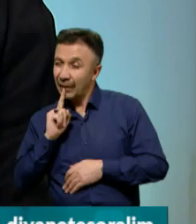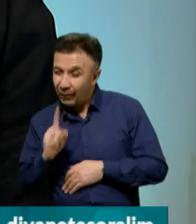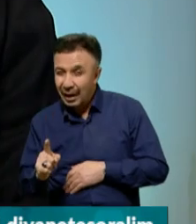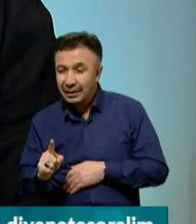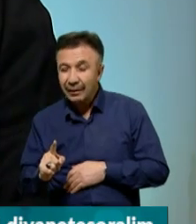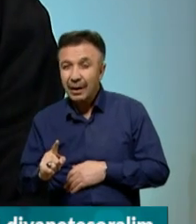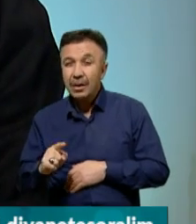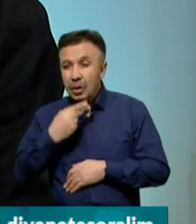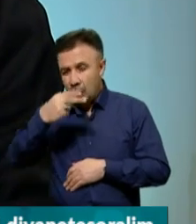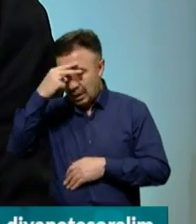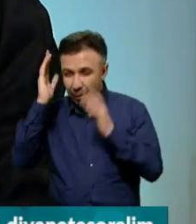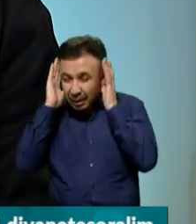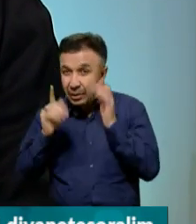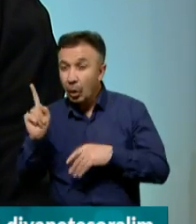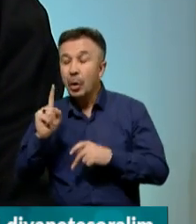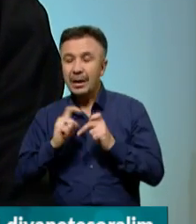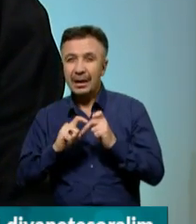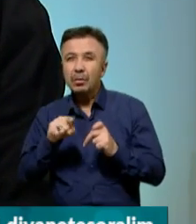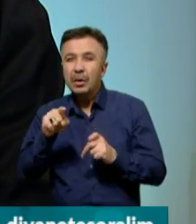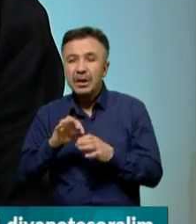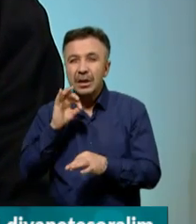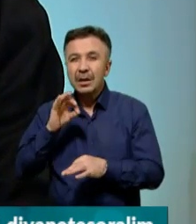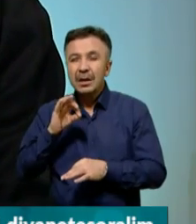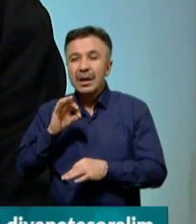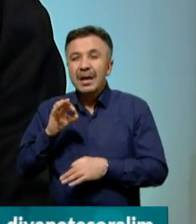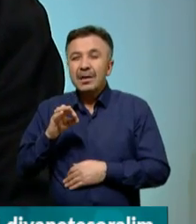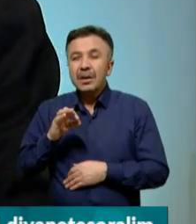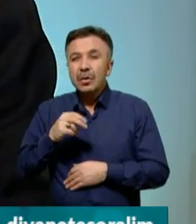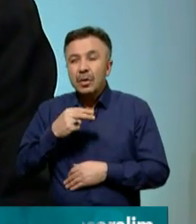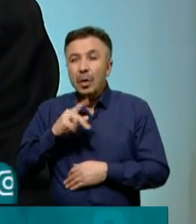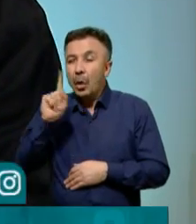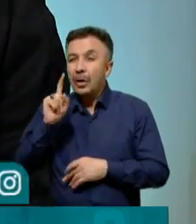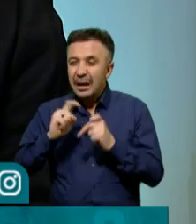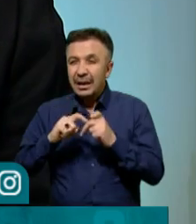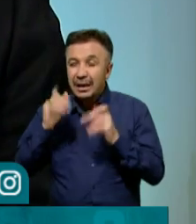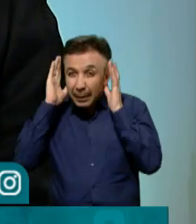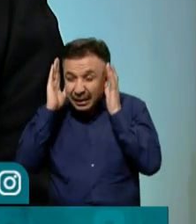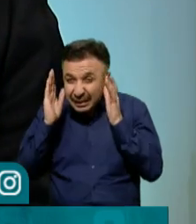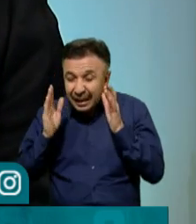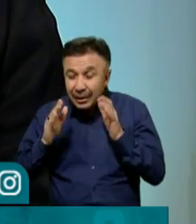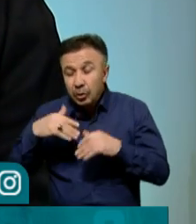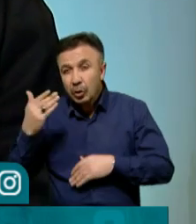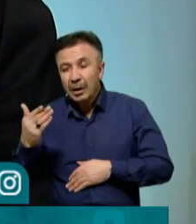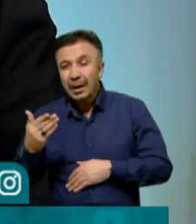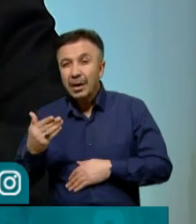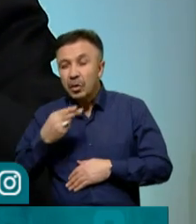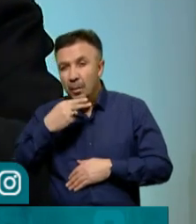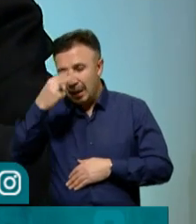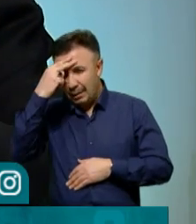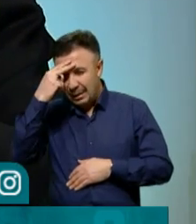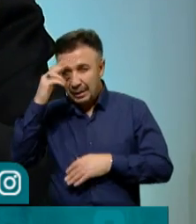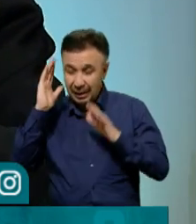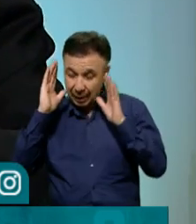10 rekatı kıldığında Cenab-ı Hakk'ın cuma kılını emrini yerine getirmiş olur. Ancak